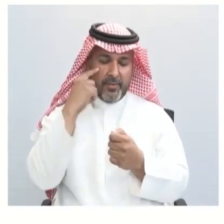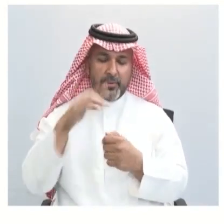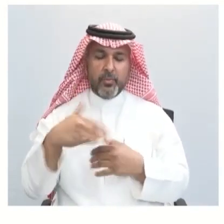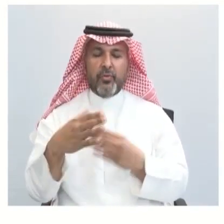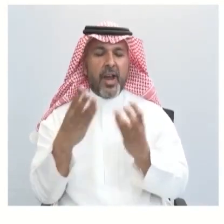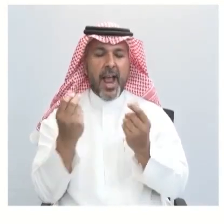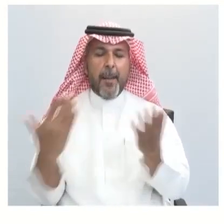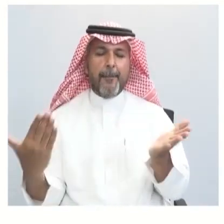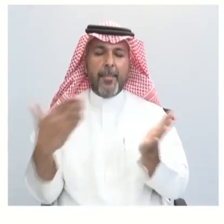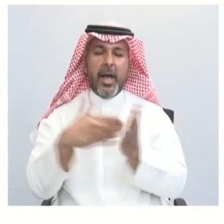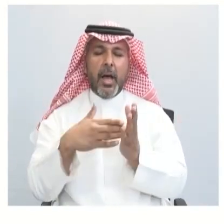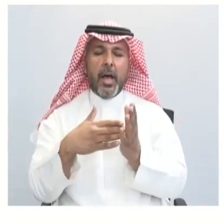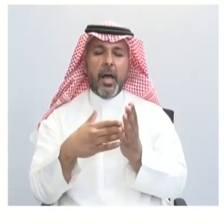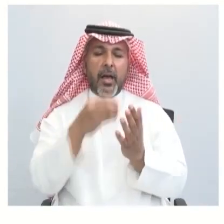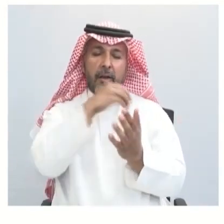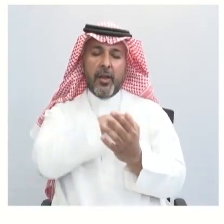طالبا